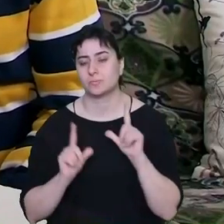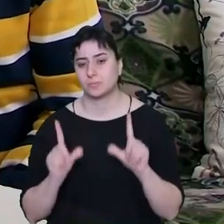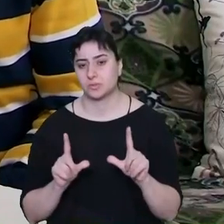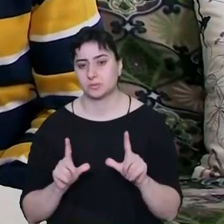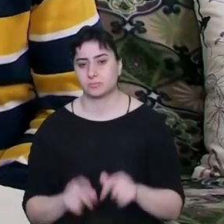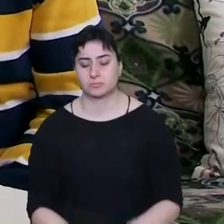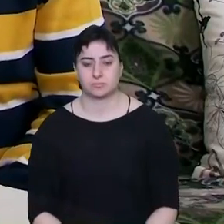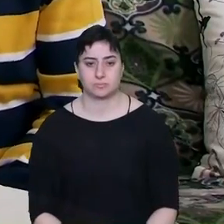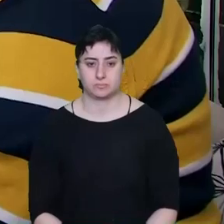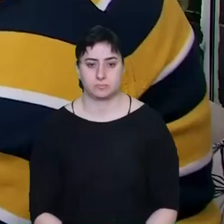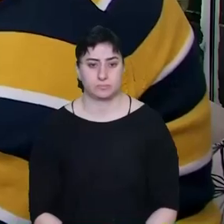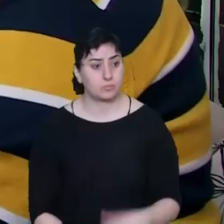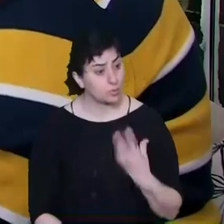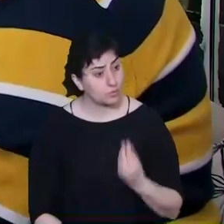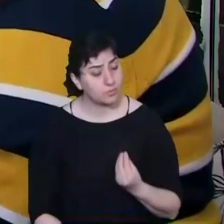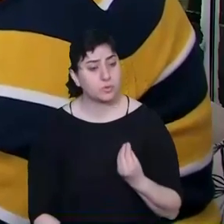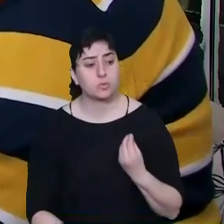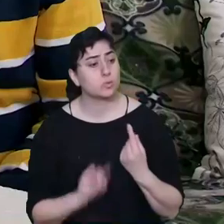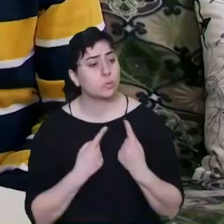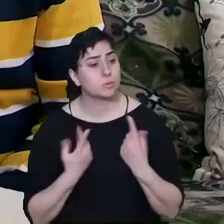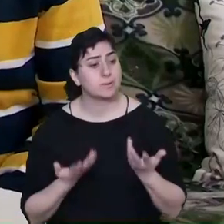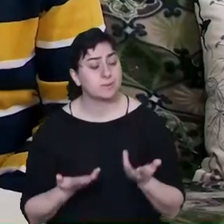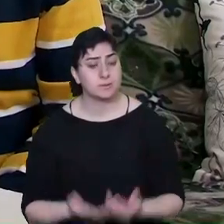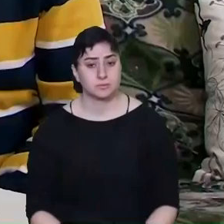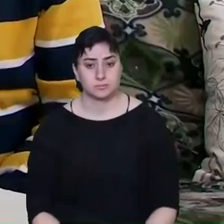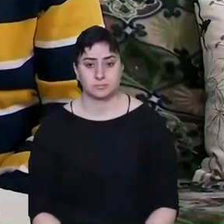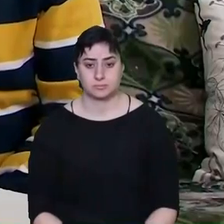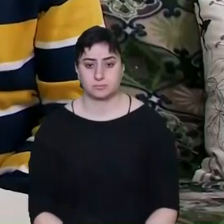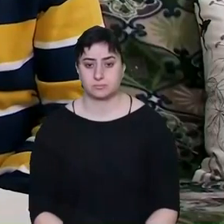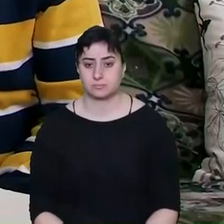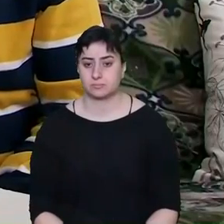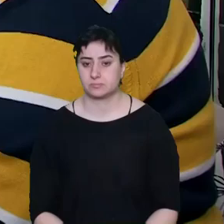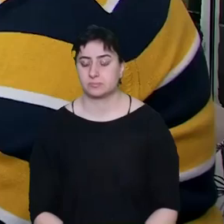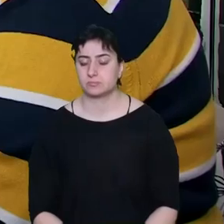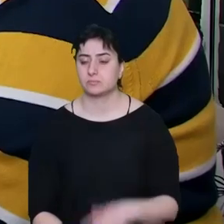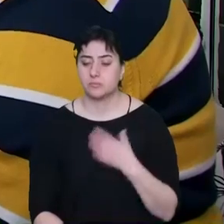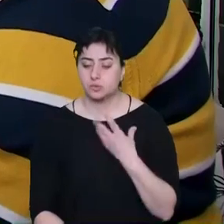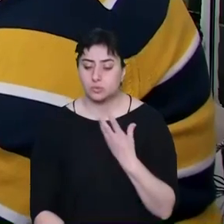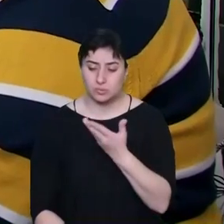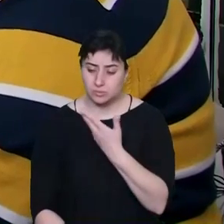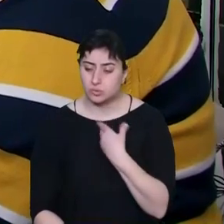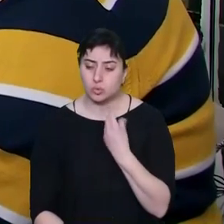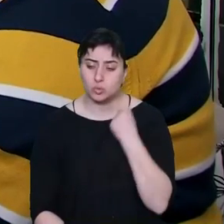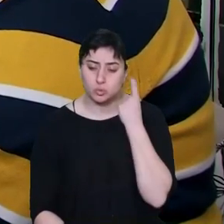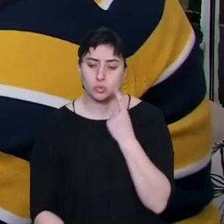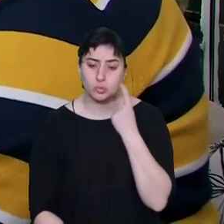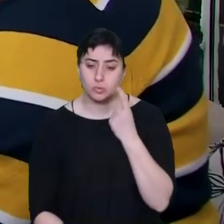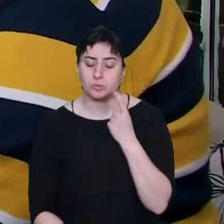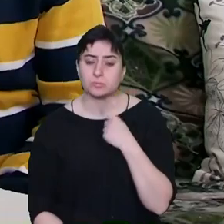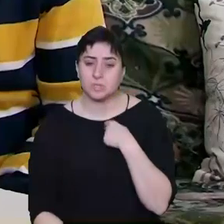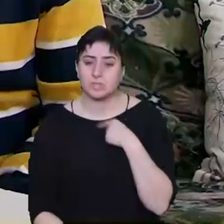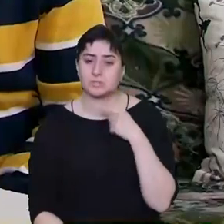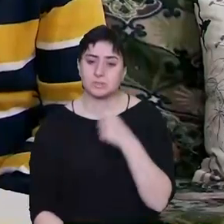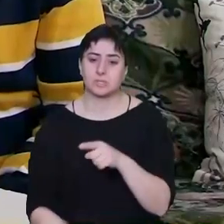ve görüşmek istiyorum Sarp. Öyle mi? Neymiş Şükrü? Sevdiklerini çok düşündüm. Sonunda ben de senin